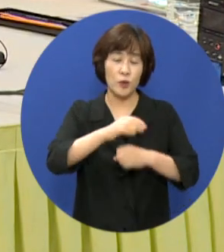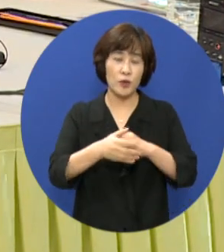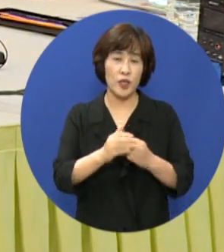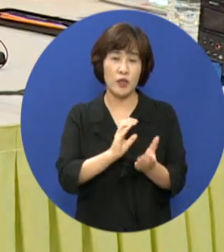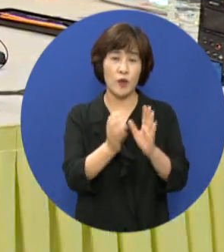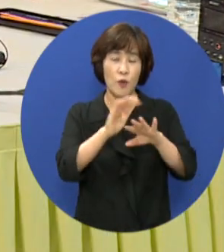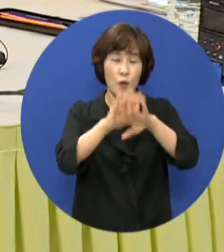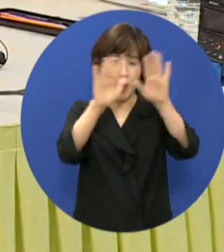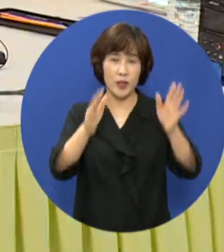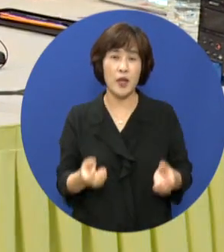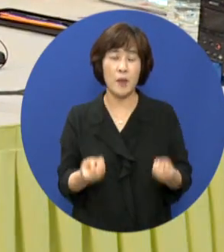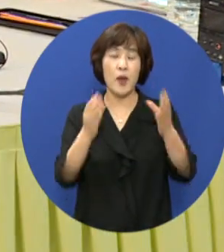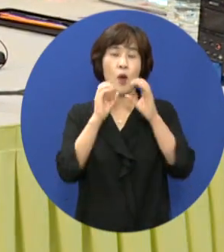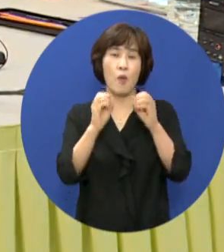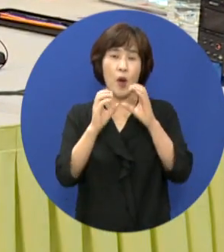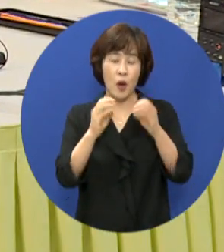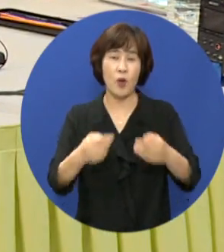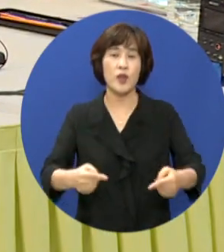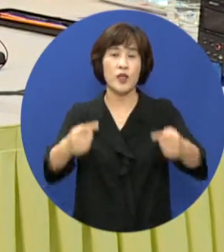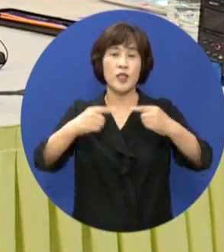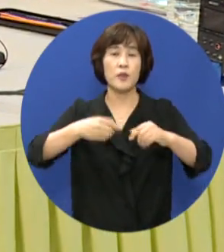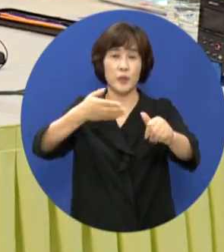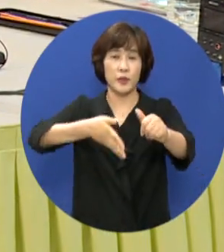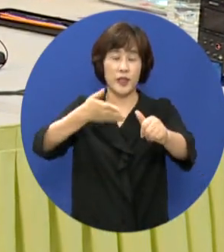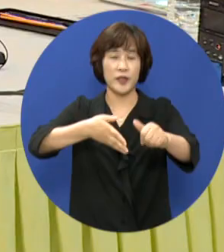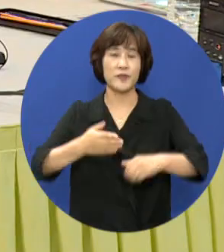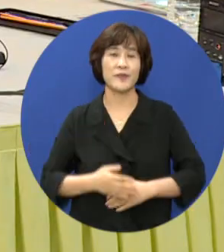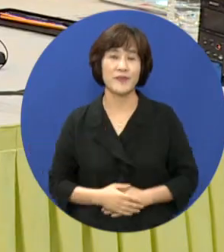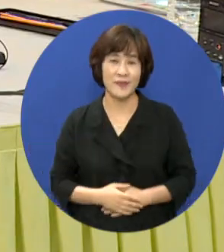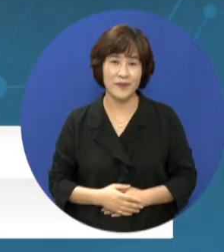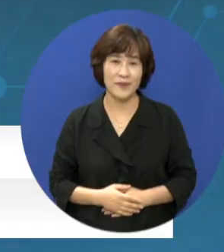국제 정원 박람회 를 홍보하고 참여를 요청했습니다